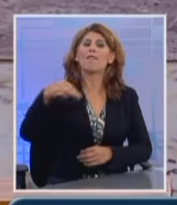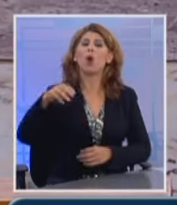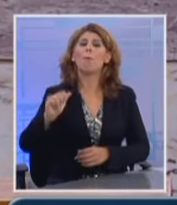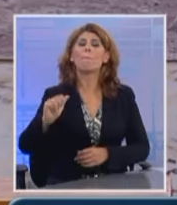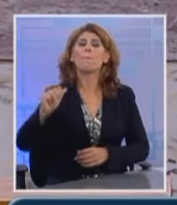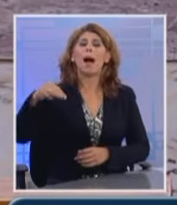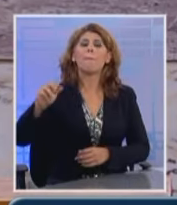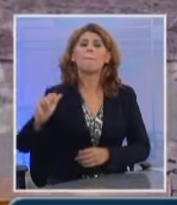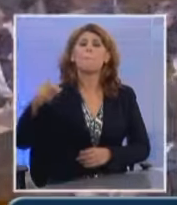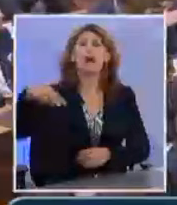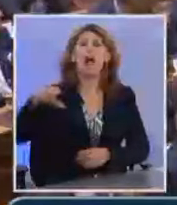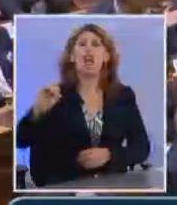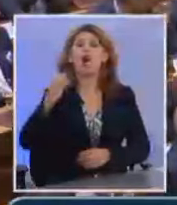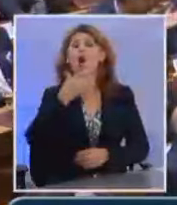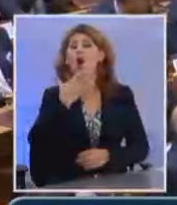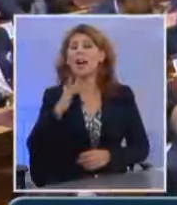πάγκο.